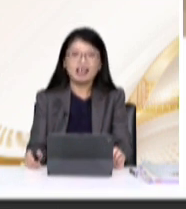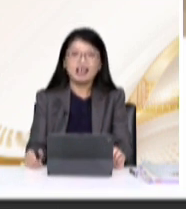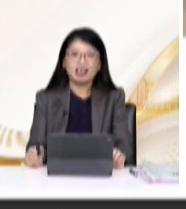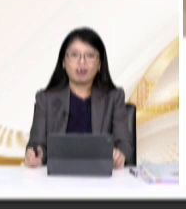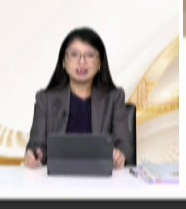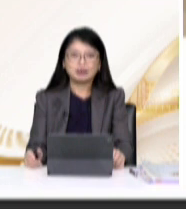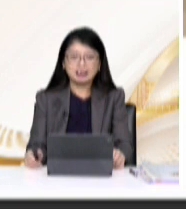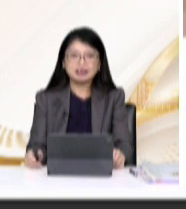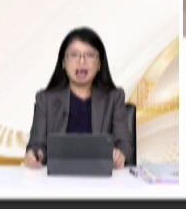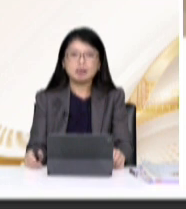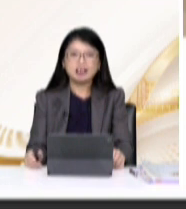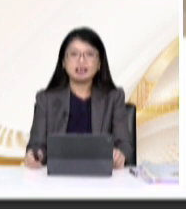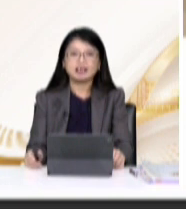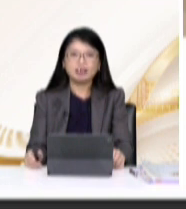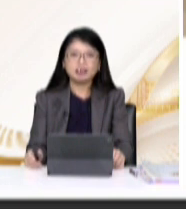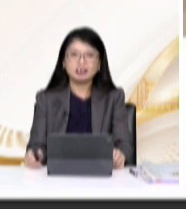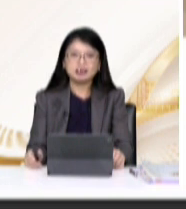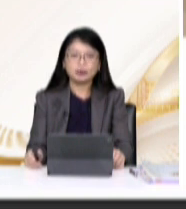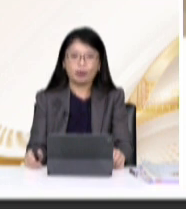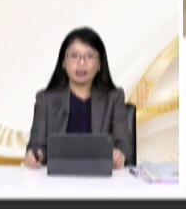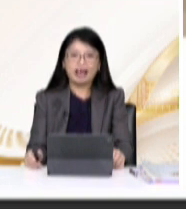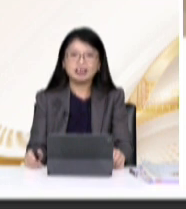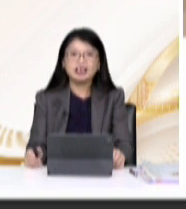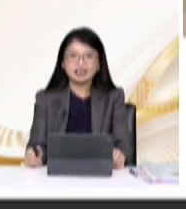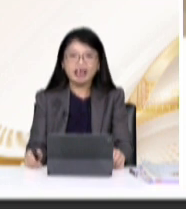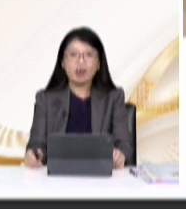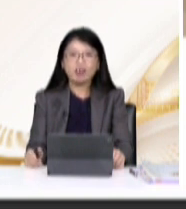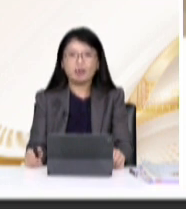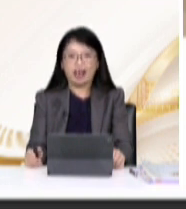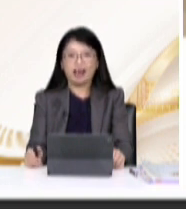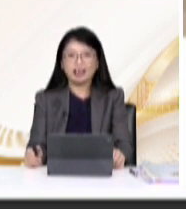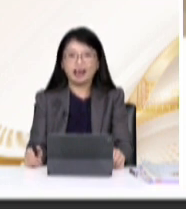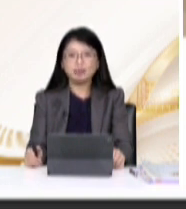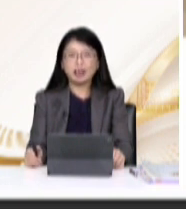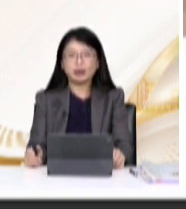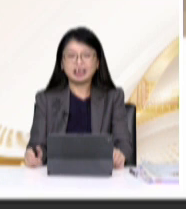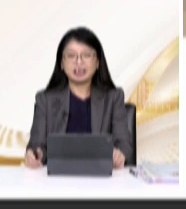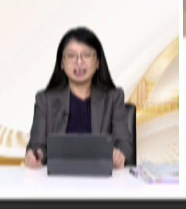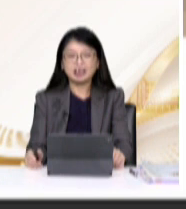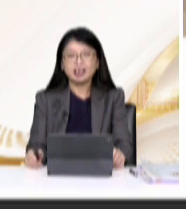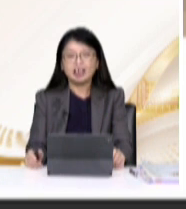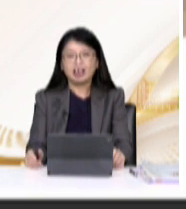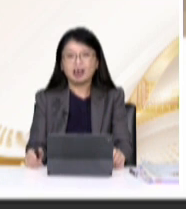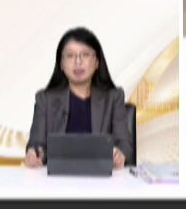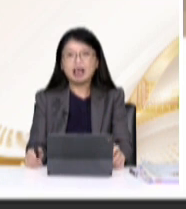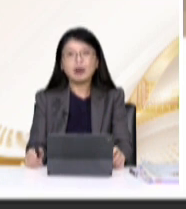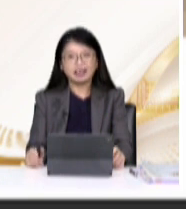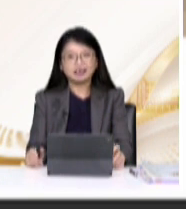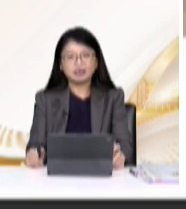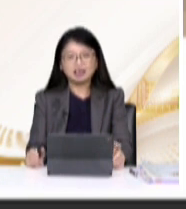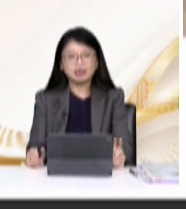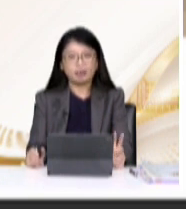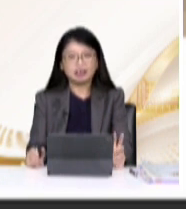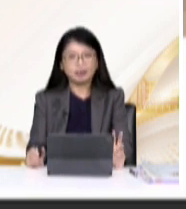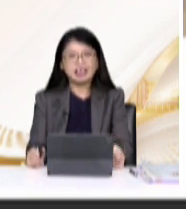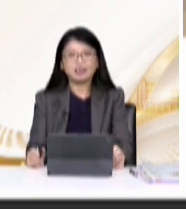ะแล้วก็ส่วนที่3เลยก็คือในส่วนของการแจ้งข้อกล่าวหานะคะในกรณีที่ไม่เข้าเหตุที่เจ้าหน้า